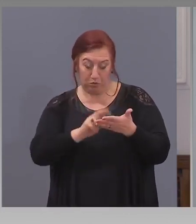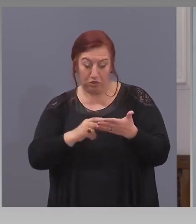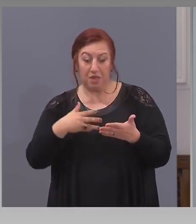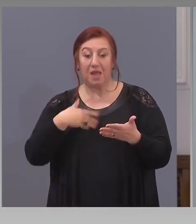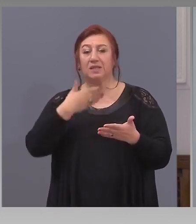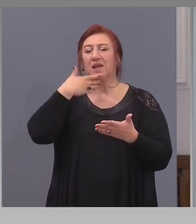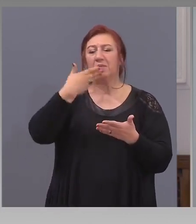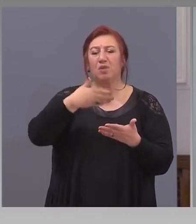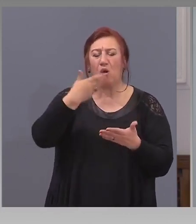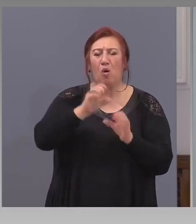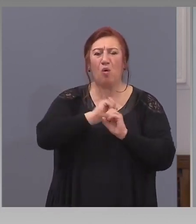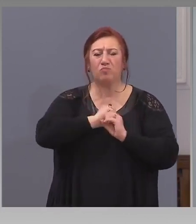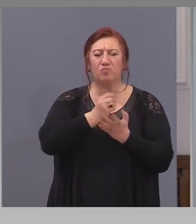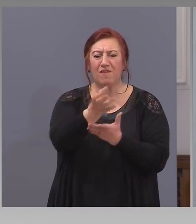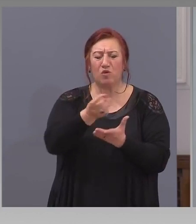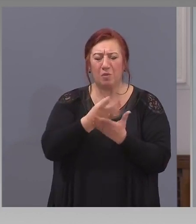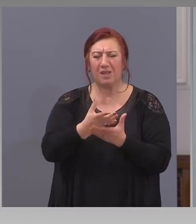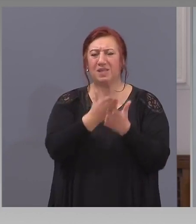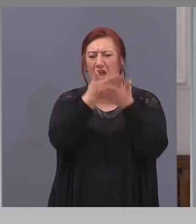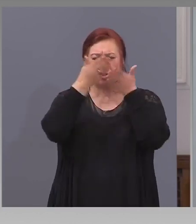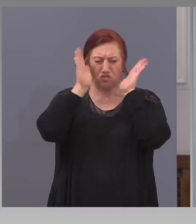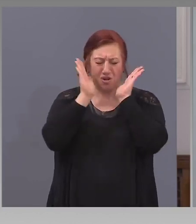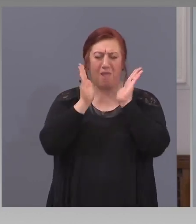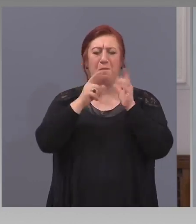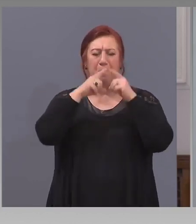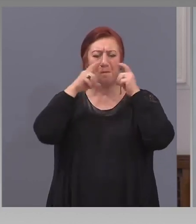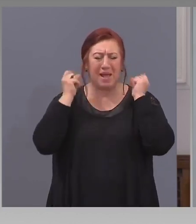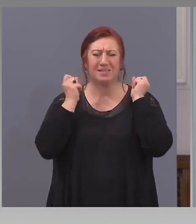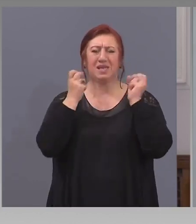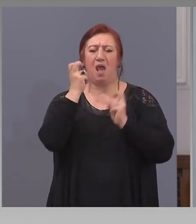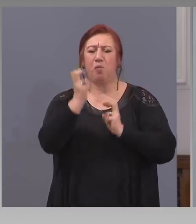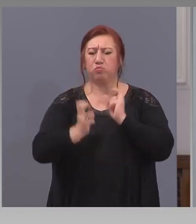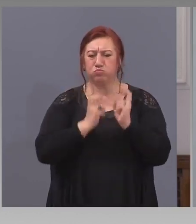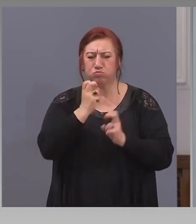за маски, за производство, за спирт,